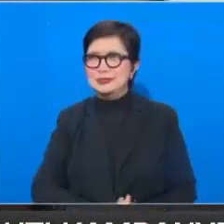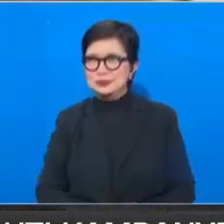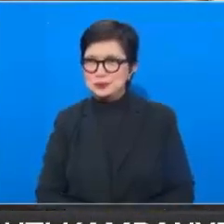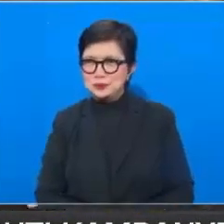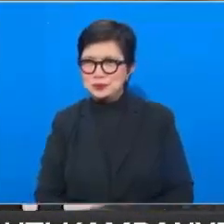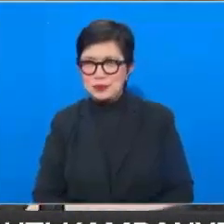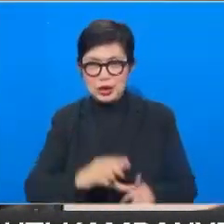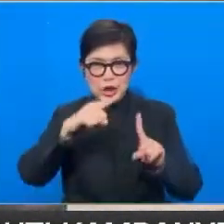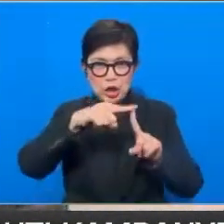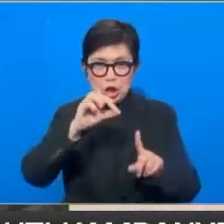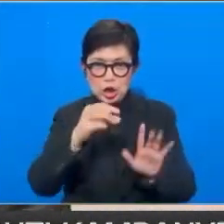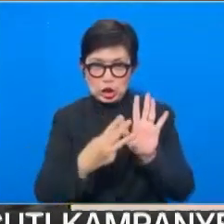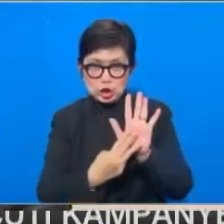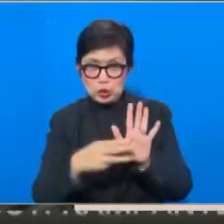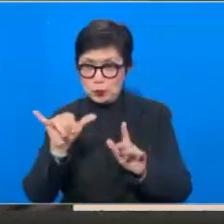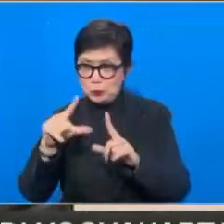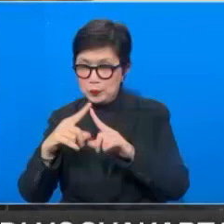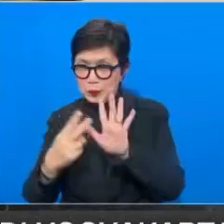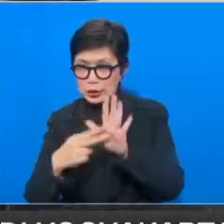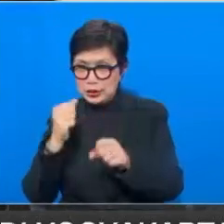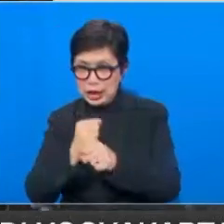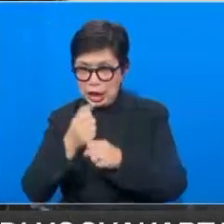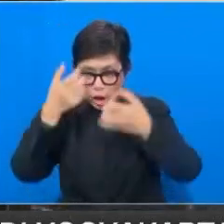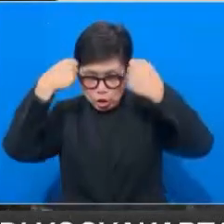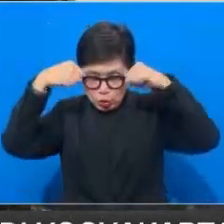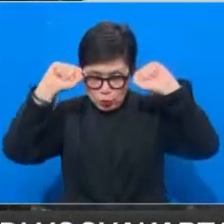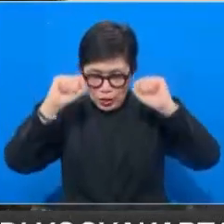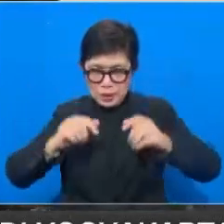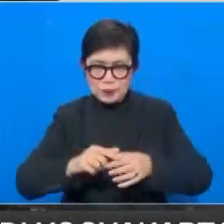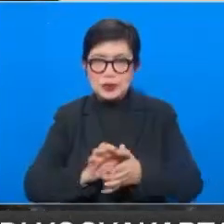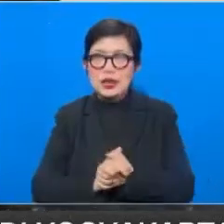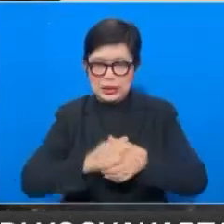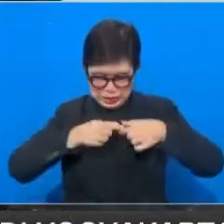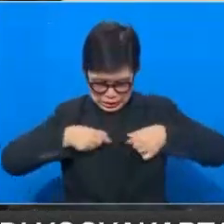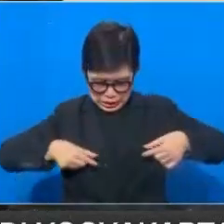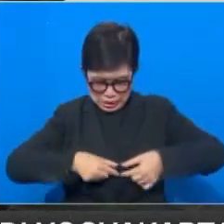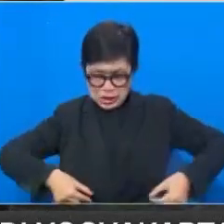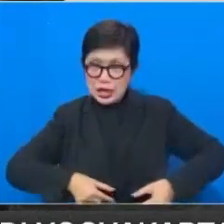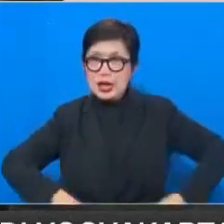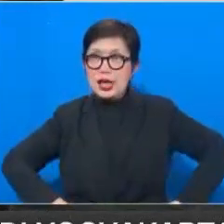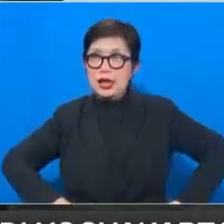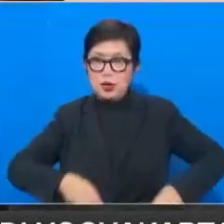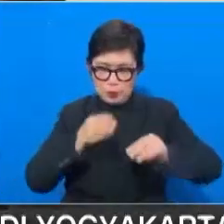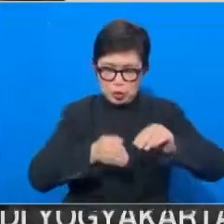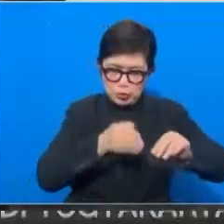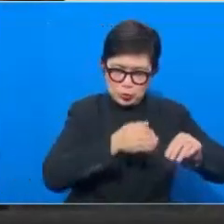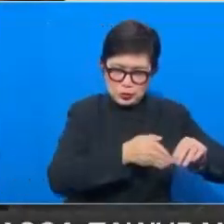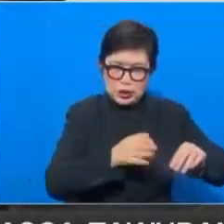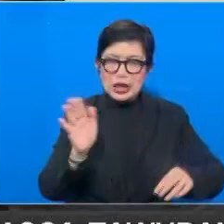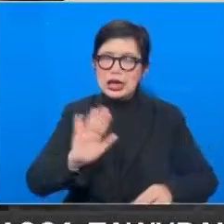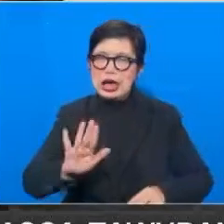Adapun tom yum domba yang digunakan adalah potongan iga dan daging. Tenang saja, rasa kuahnya nggak setajam tom yum di Thailand